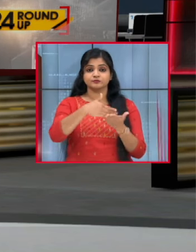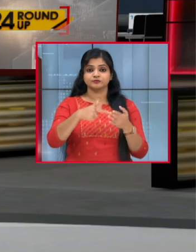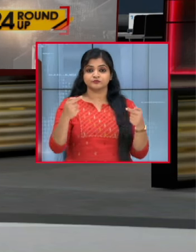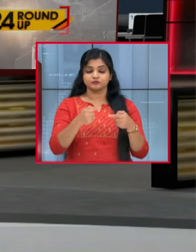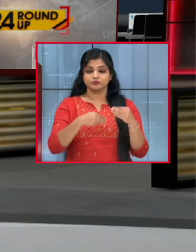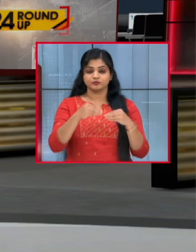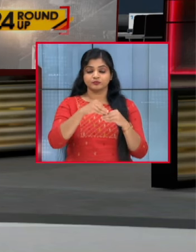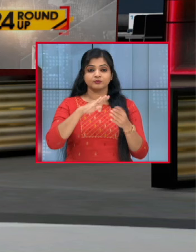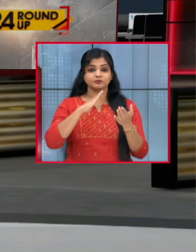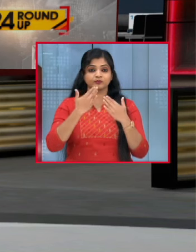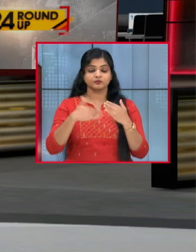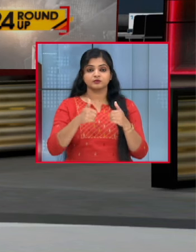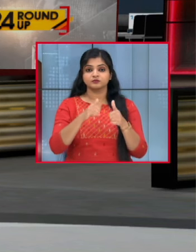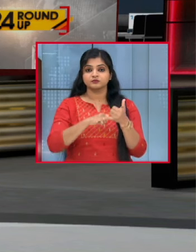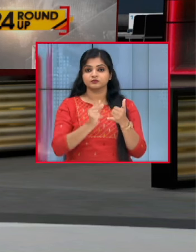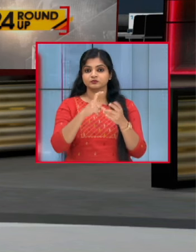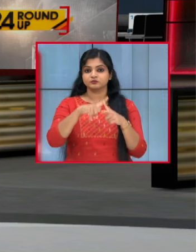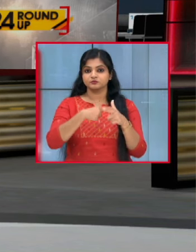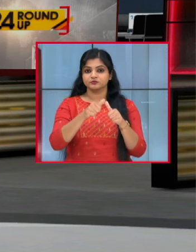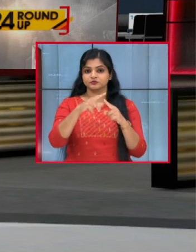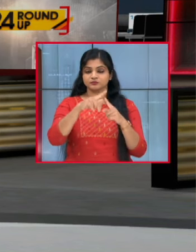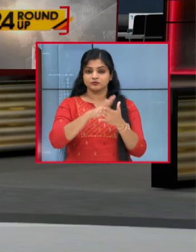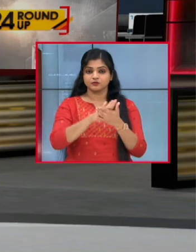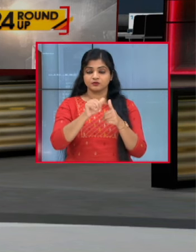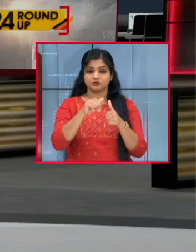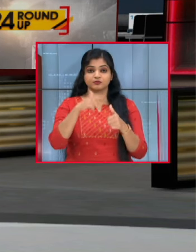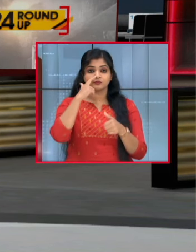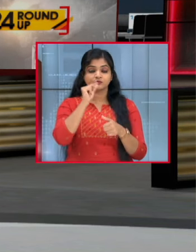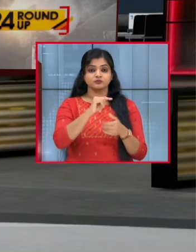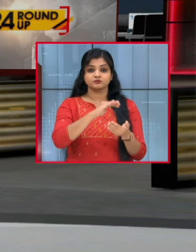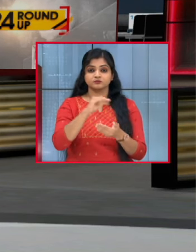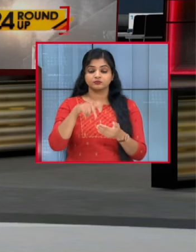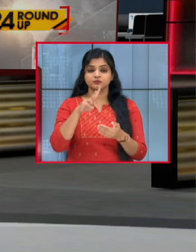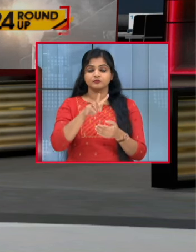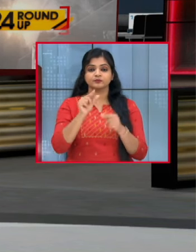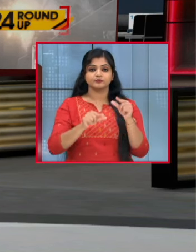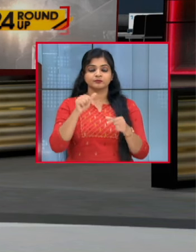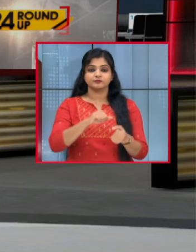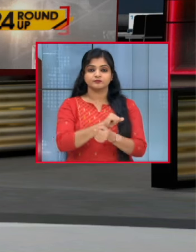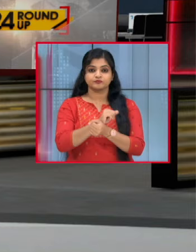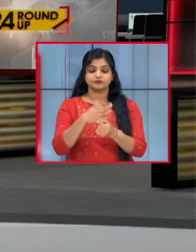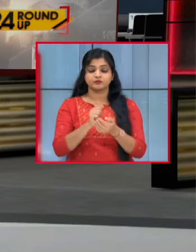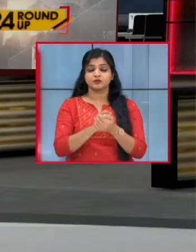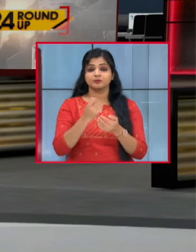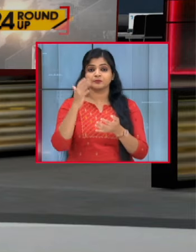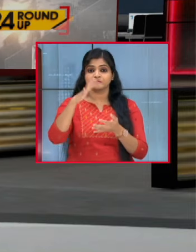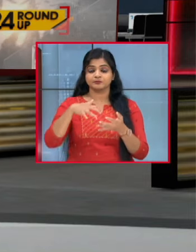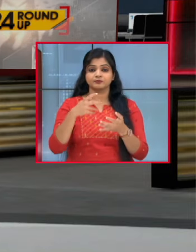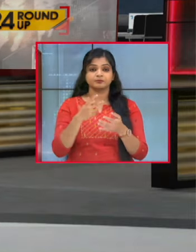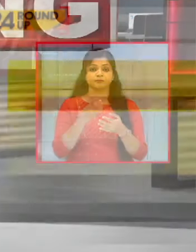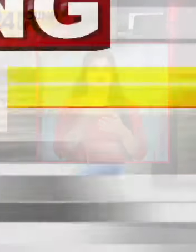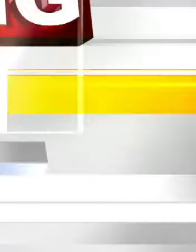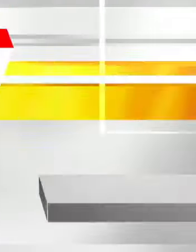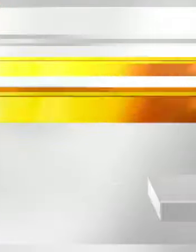കൊല്ലപ്പെട്ട സുജാതയുടെ മക്കൾ പോലീസ് കസ്റ്റഡിയിൽ. സൂര്യലാൽ, ചന്ദ്രലാൽ എന്നിവരെയാണ് പോലീസ് കസ്റ്റഡിയിലെടുത്തത്. കുറുമ്പകരയിൽ മണ്ണെടുപ്പ് സ്ഥലത്തുണ്ടായ അക്രമത്തിൽ